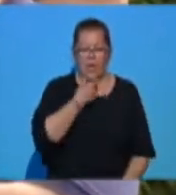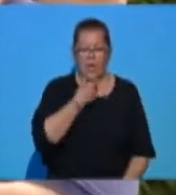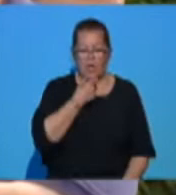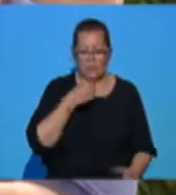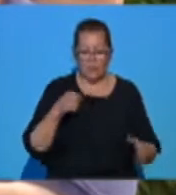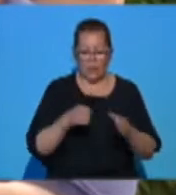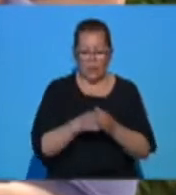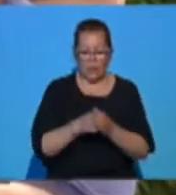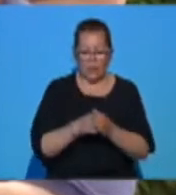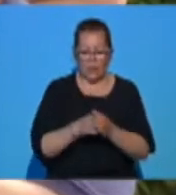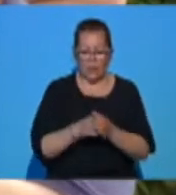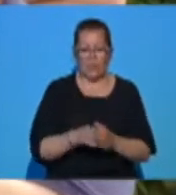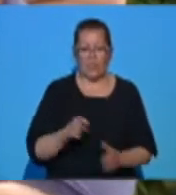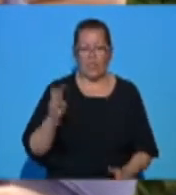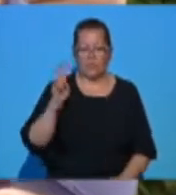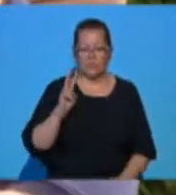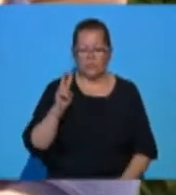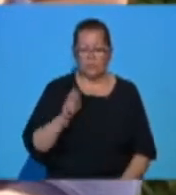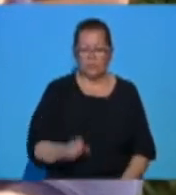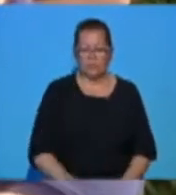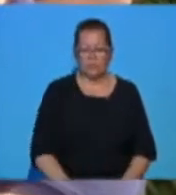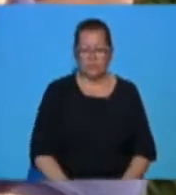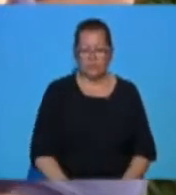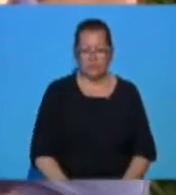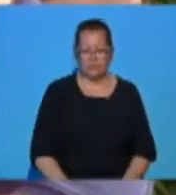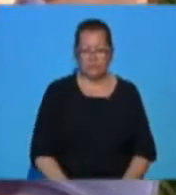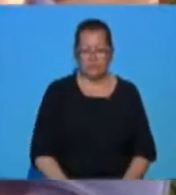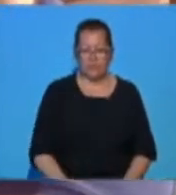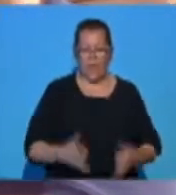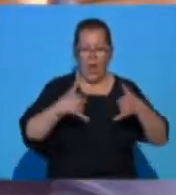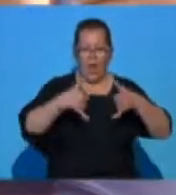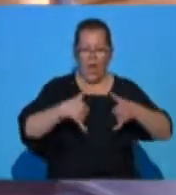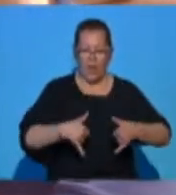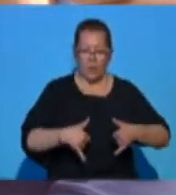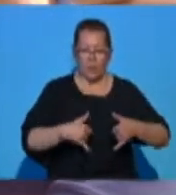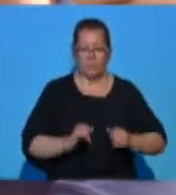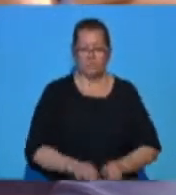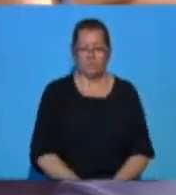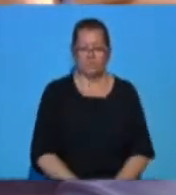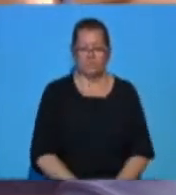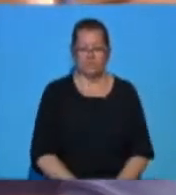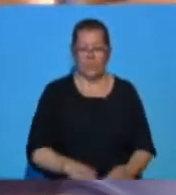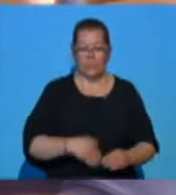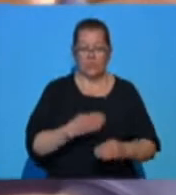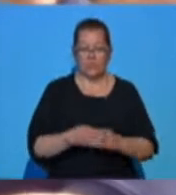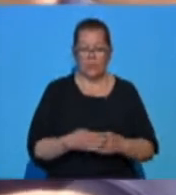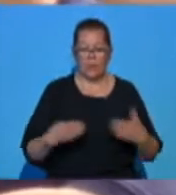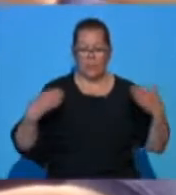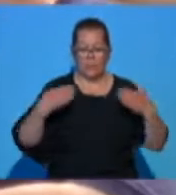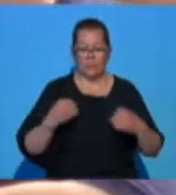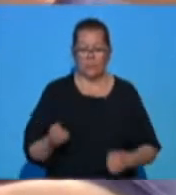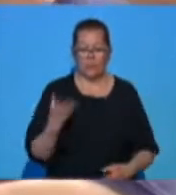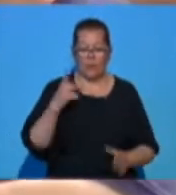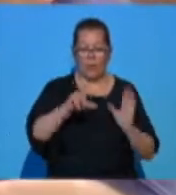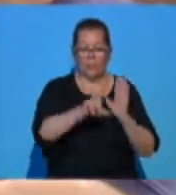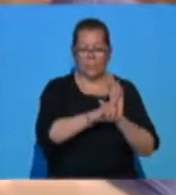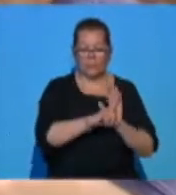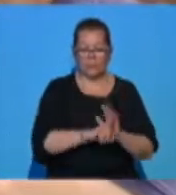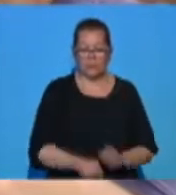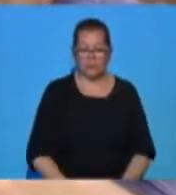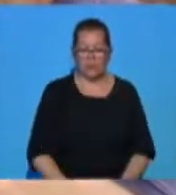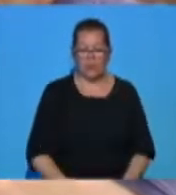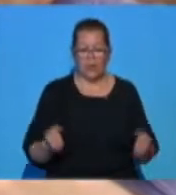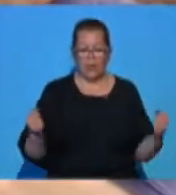a doua, exact cât îmi trebuie, m-am conformat. Acum, după noua lege, văd că